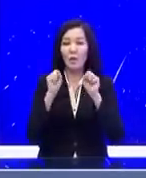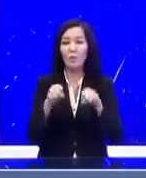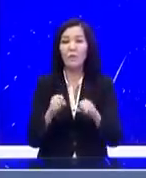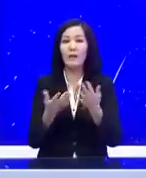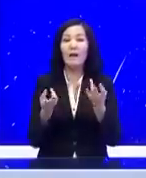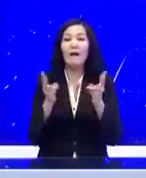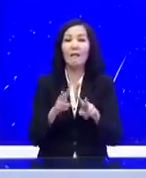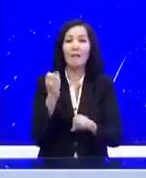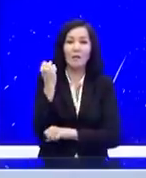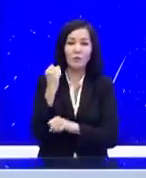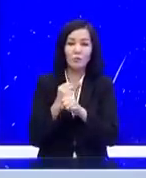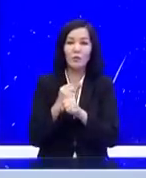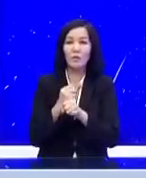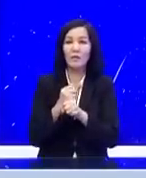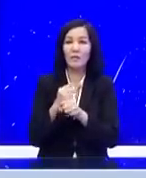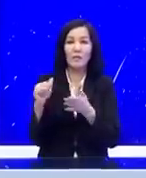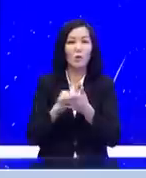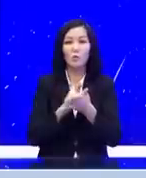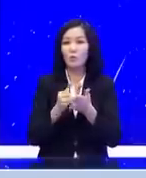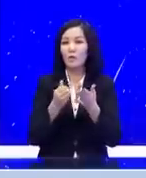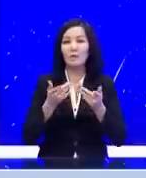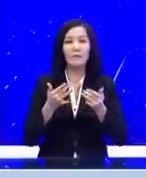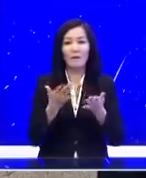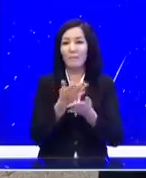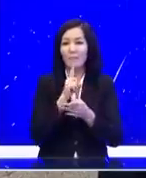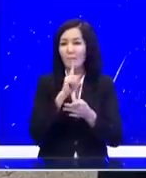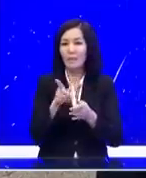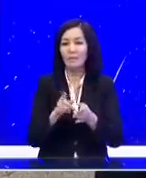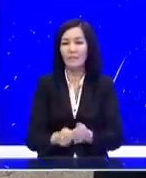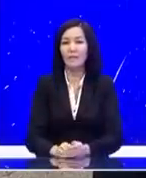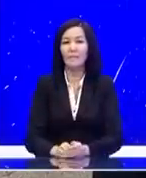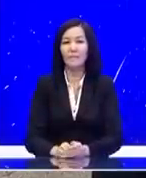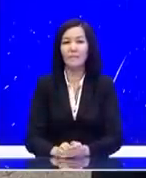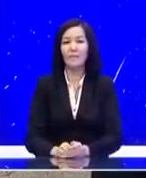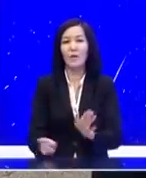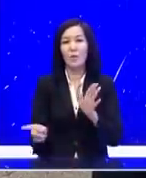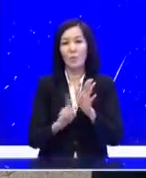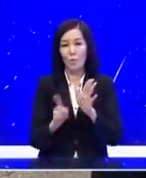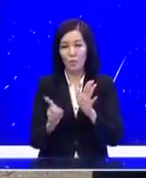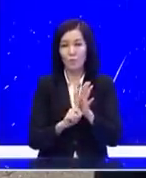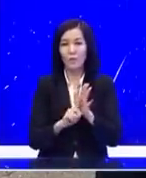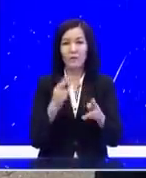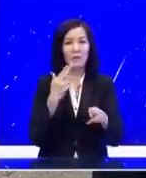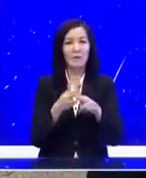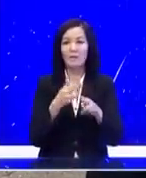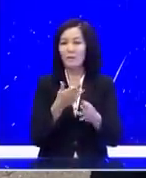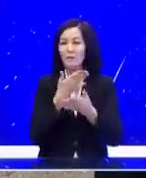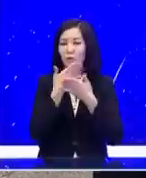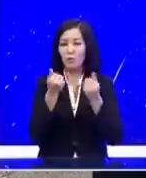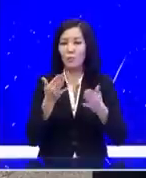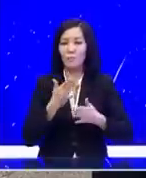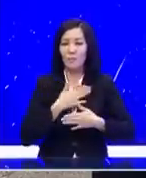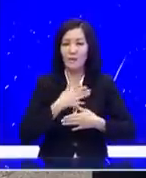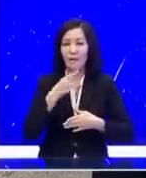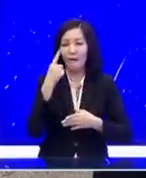Қалған жұмысшылардан ешқандай құжат талап етілмейді. Өтіп жатыр. Оларға ешқандай бөгет болып жатқан жоқ. Жаңағы мен